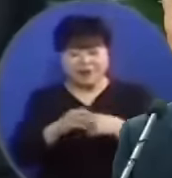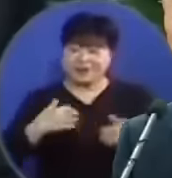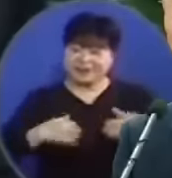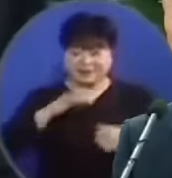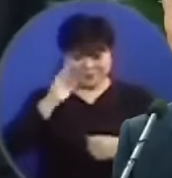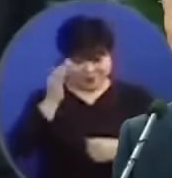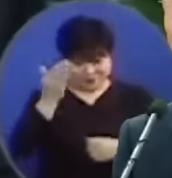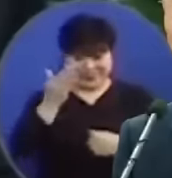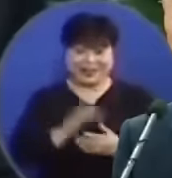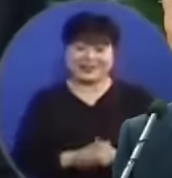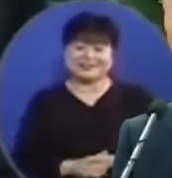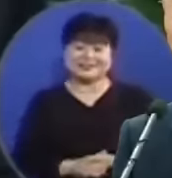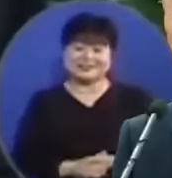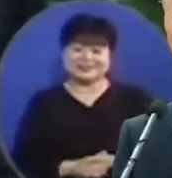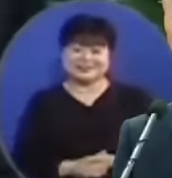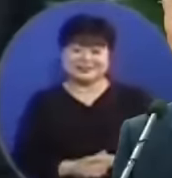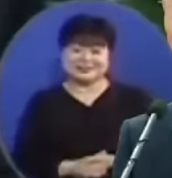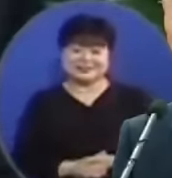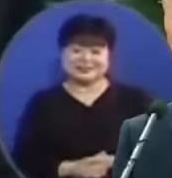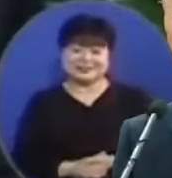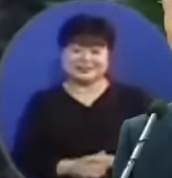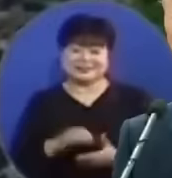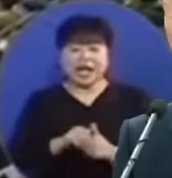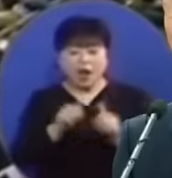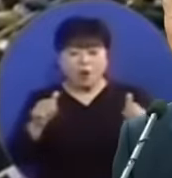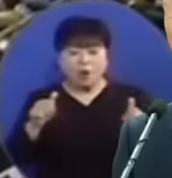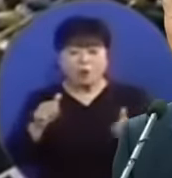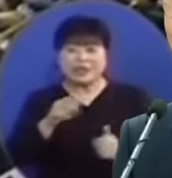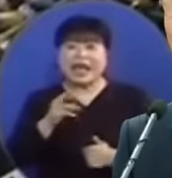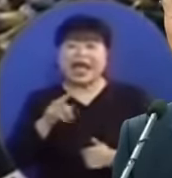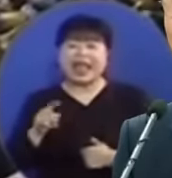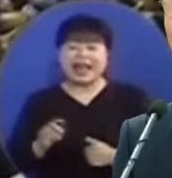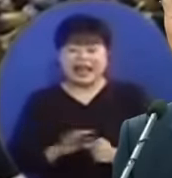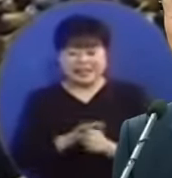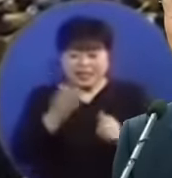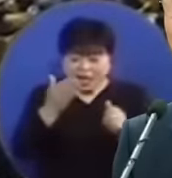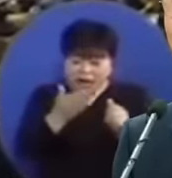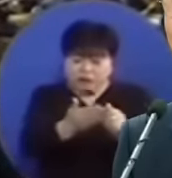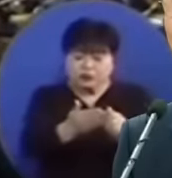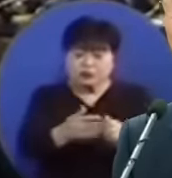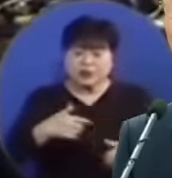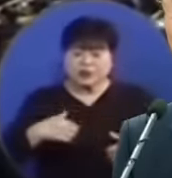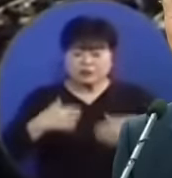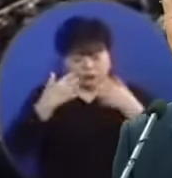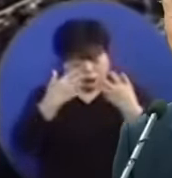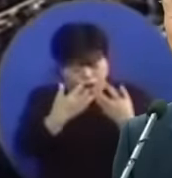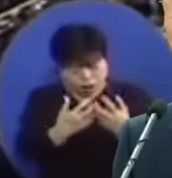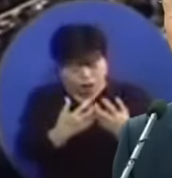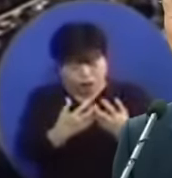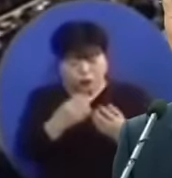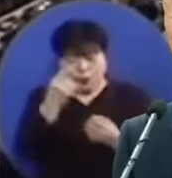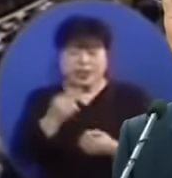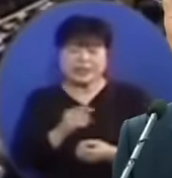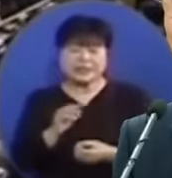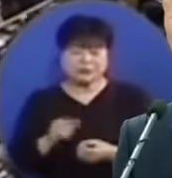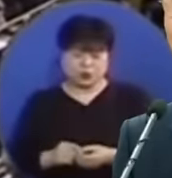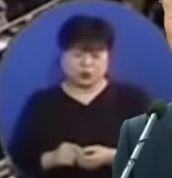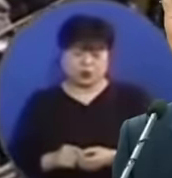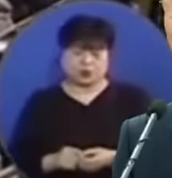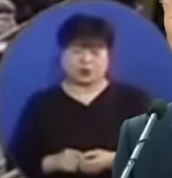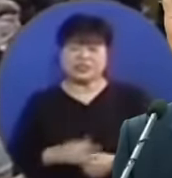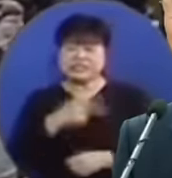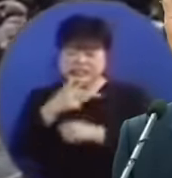기뻐하게 되는 것입니다. 야곱은 라헬을 사랑함으로 삶의 기쁨이 충만하여 외삼촌 라반을 7년